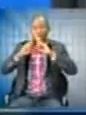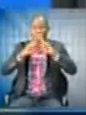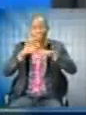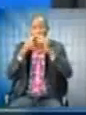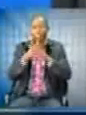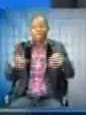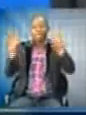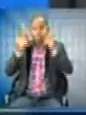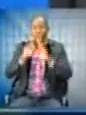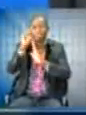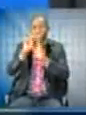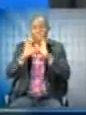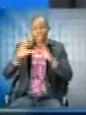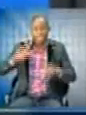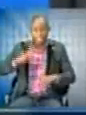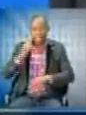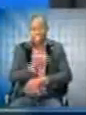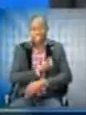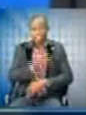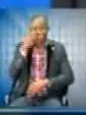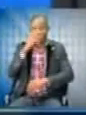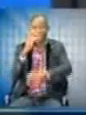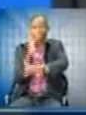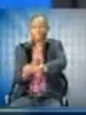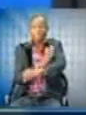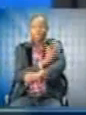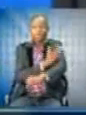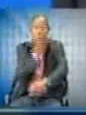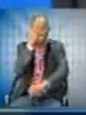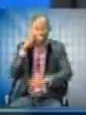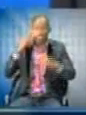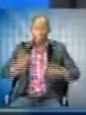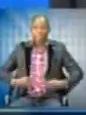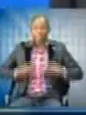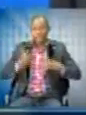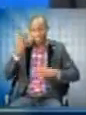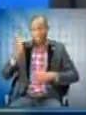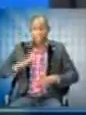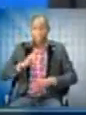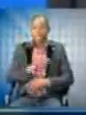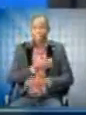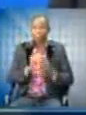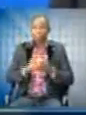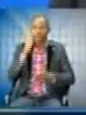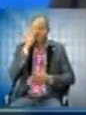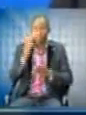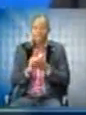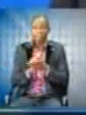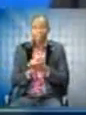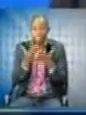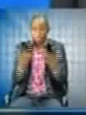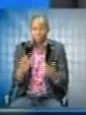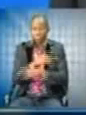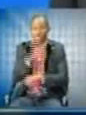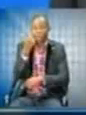ville montagneuse sur l'amélioration de leur vécu quotidien. Et vous le savez, c'est ce 14 février que